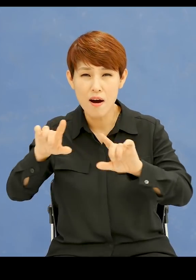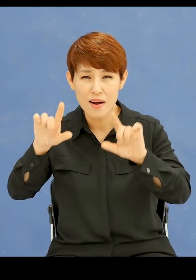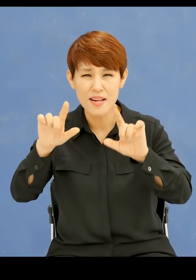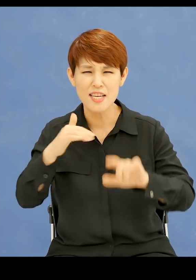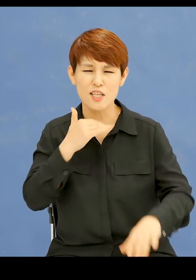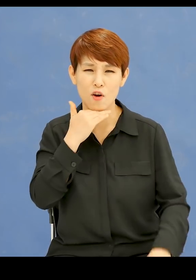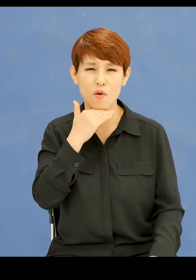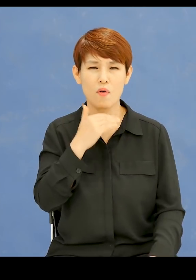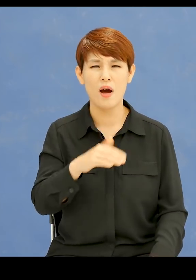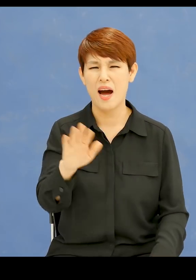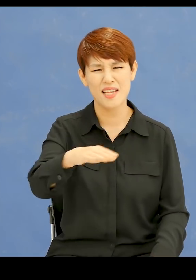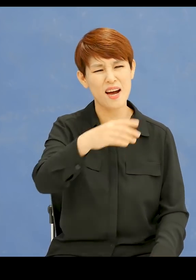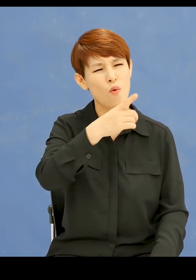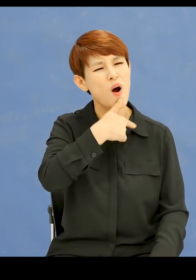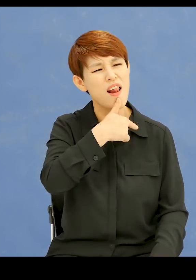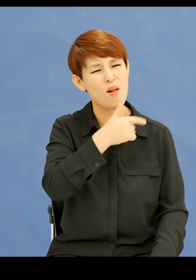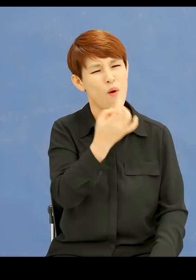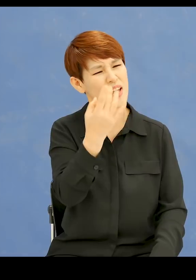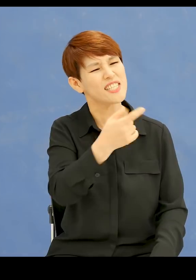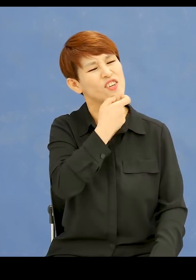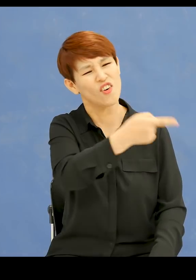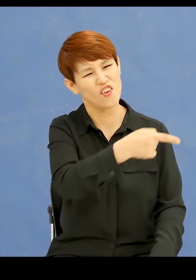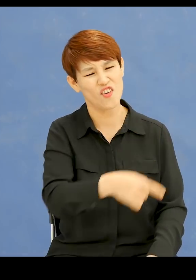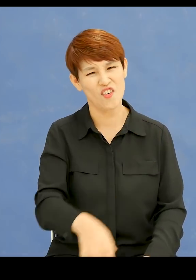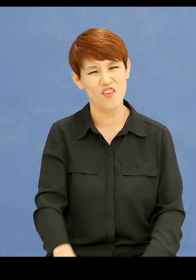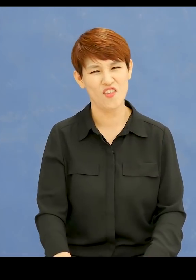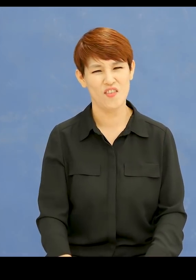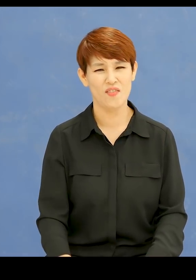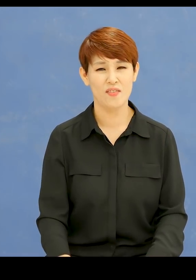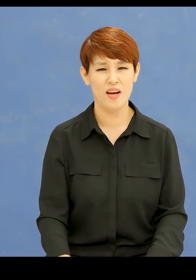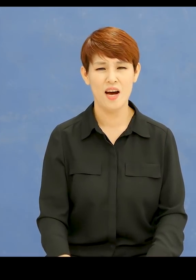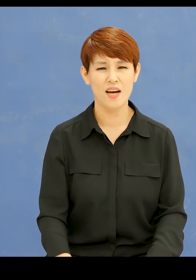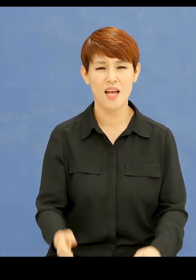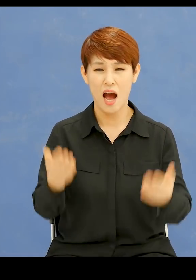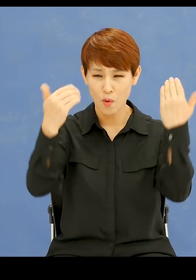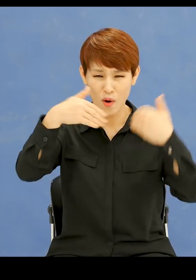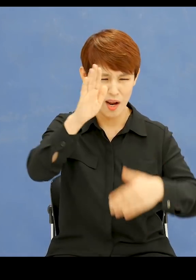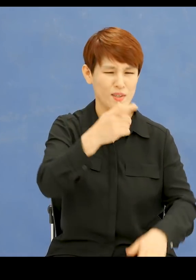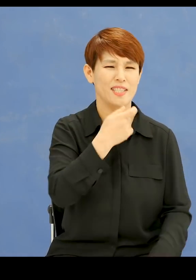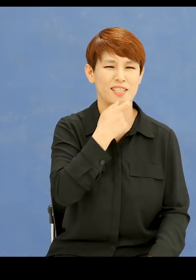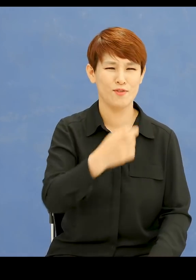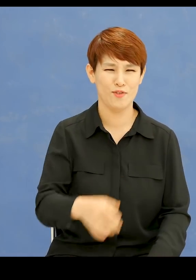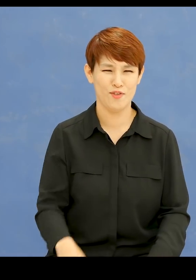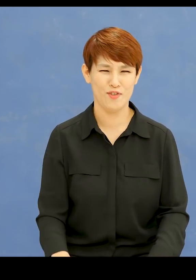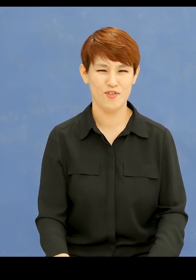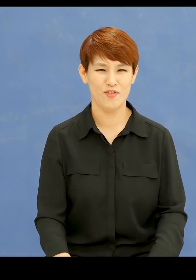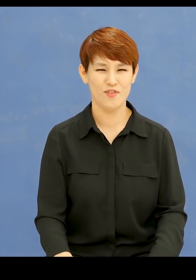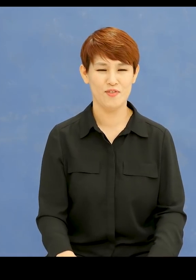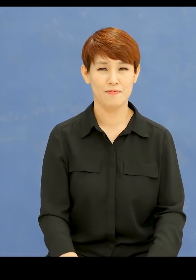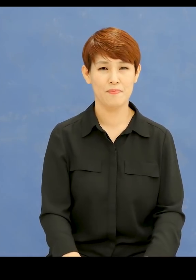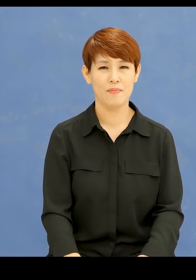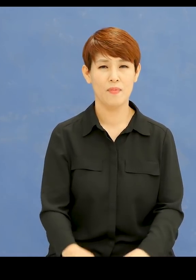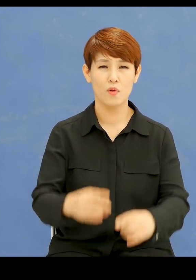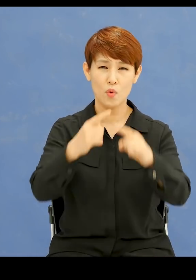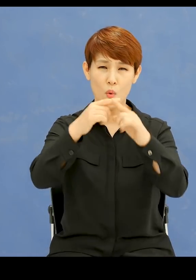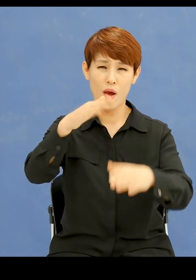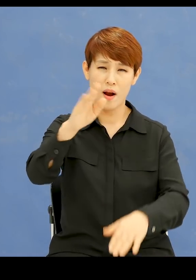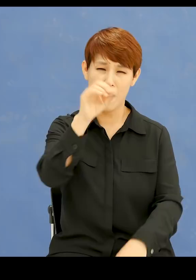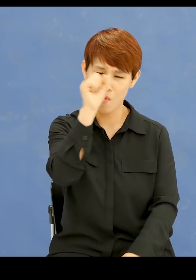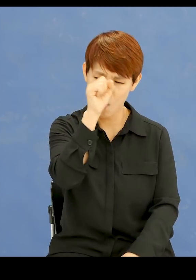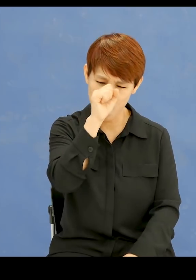그게 아니고 그냥 월요일이라서 싫었을 거예요. 우리도 다 월요일 싫잖아요. 학교 가는 것도 싫고. 그럼요. 그거예요. 근데 교회 가는 게